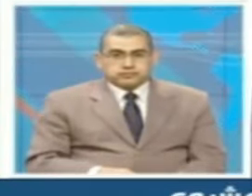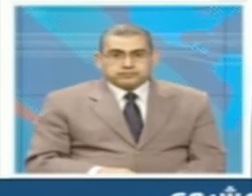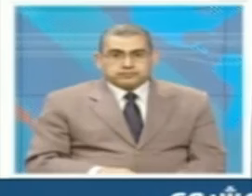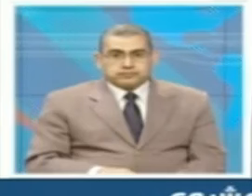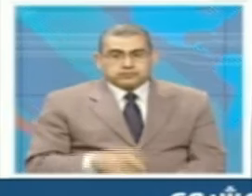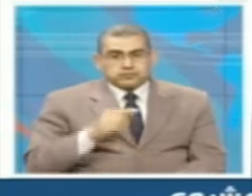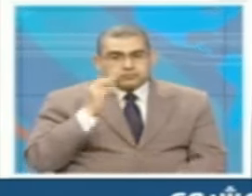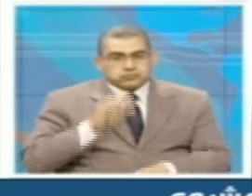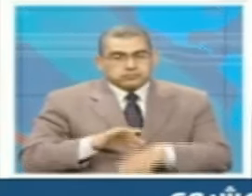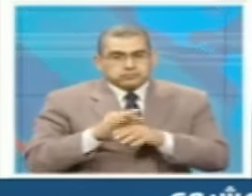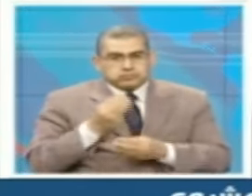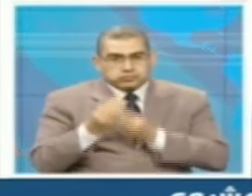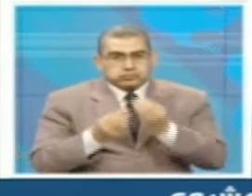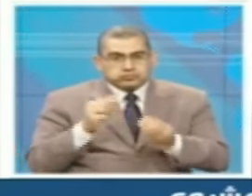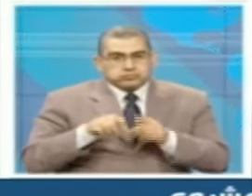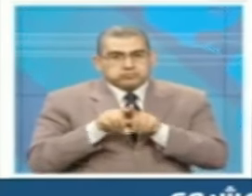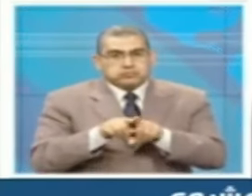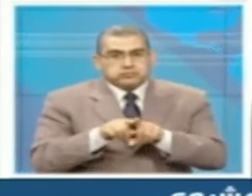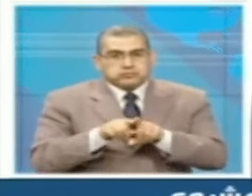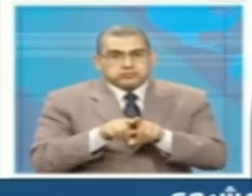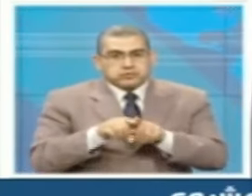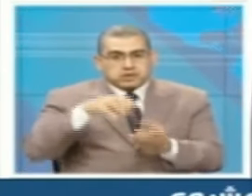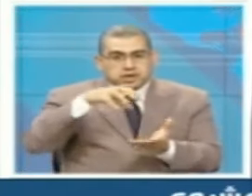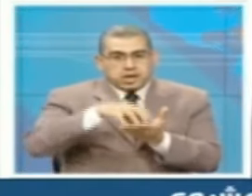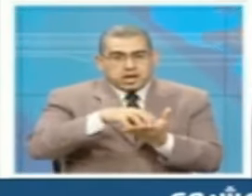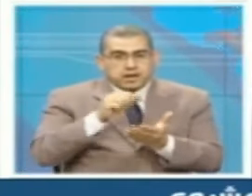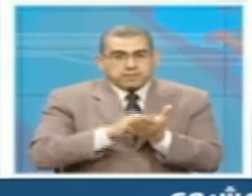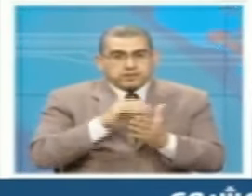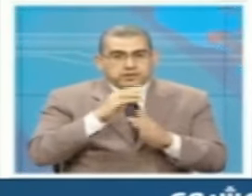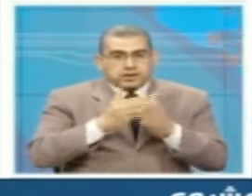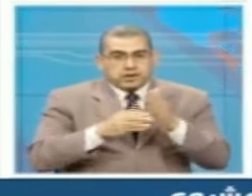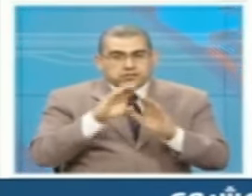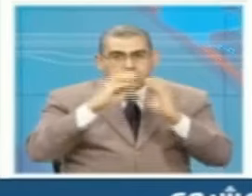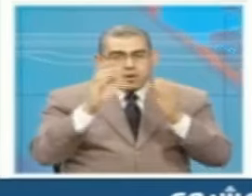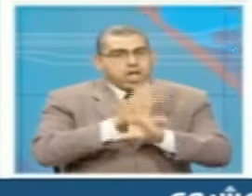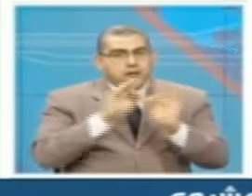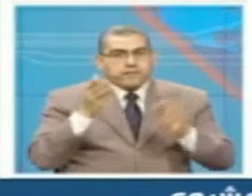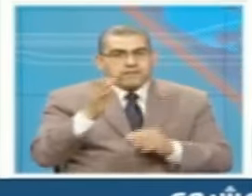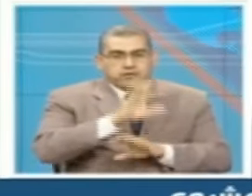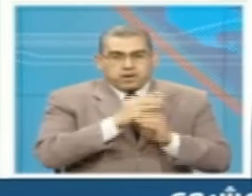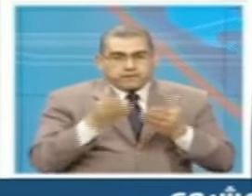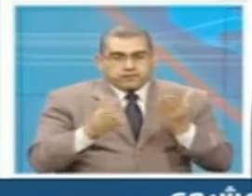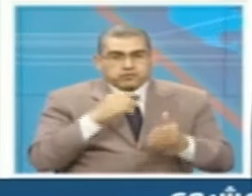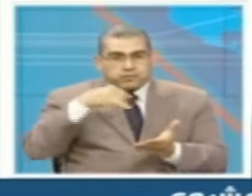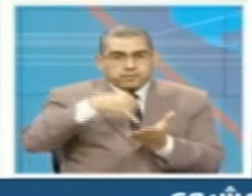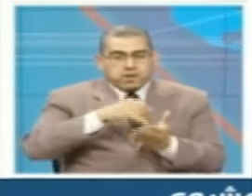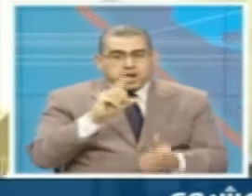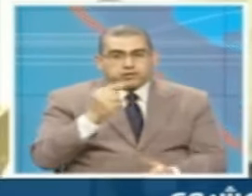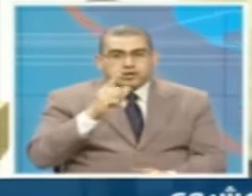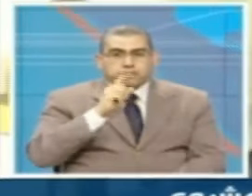أدمية وحضارية في حي سكني مكتمل الخدمات في مدينة 15